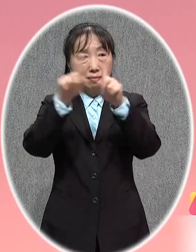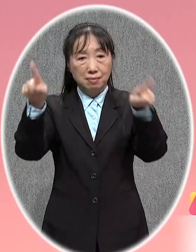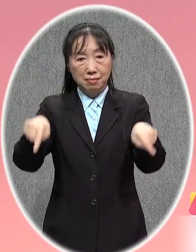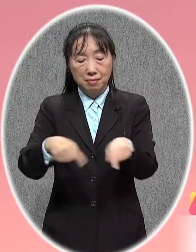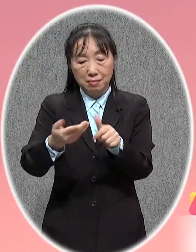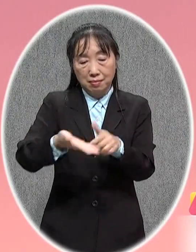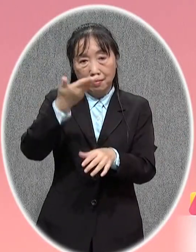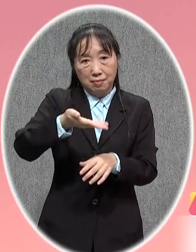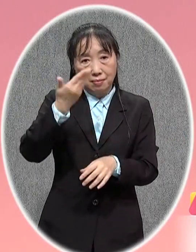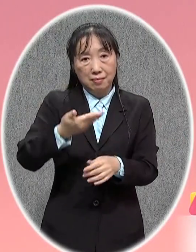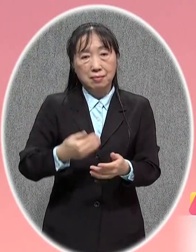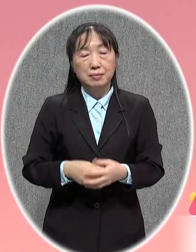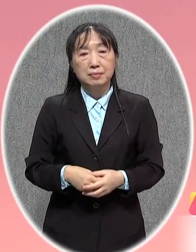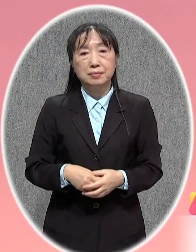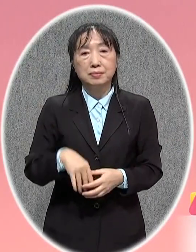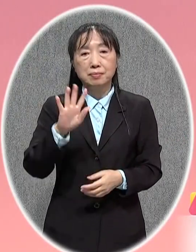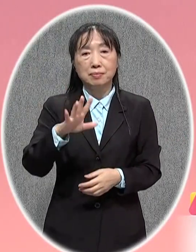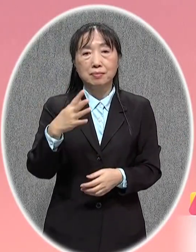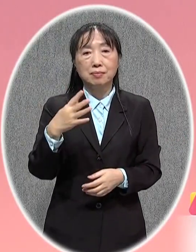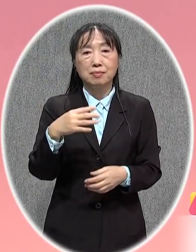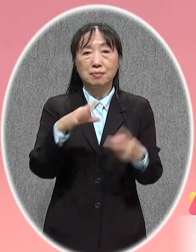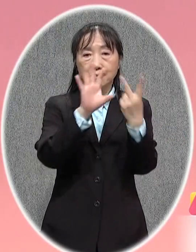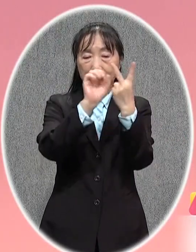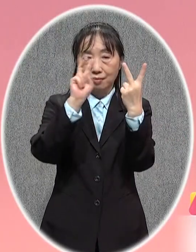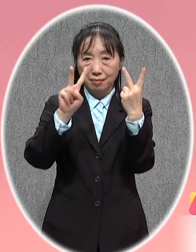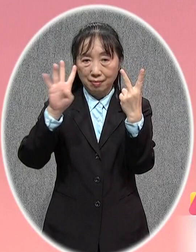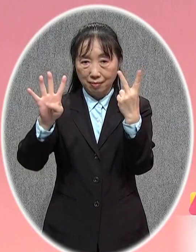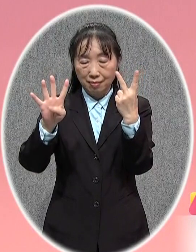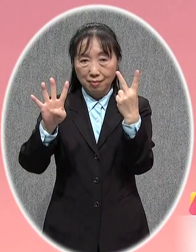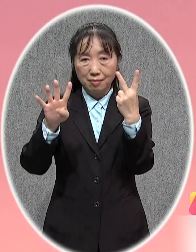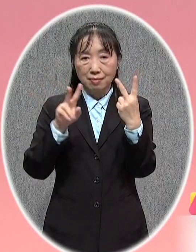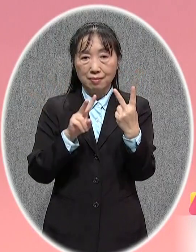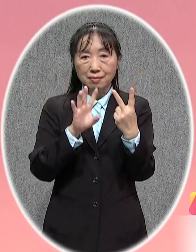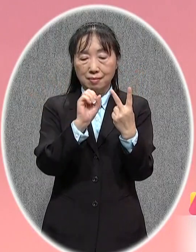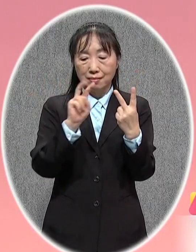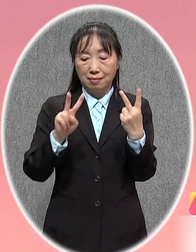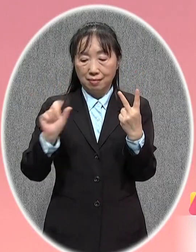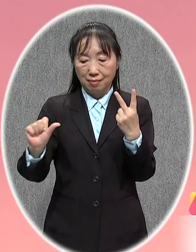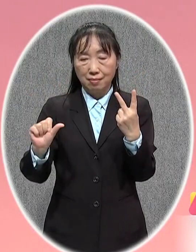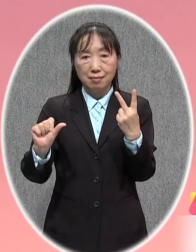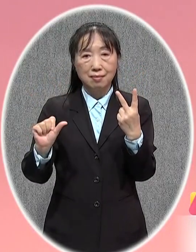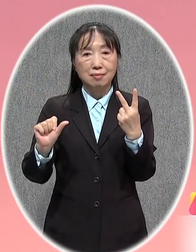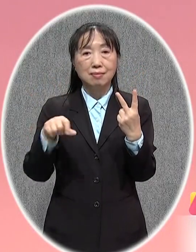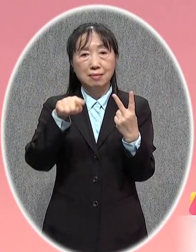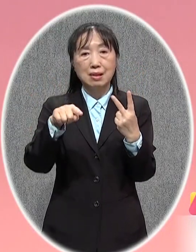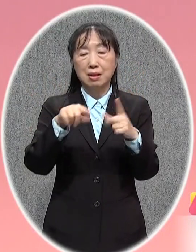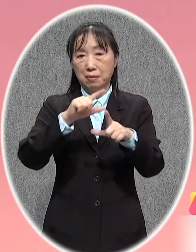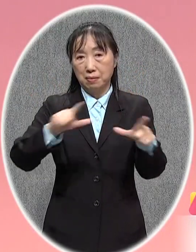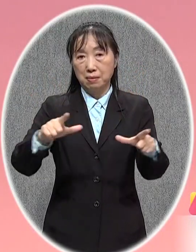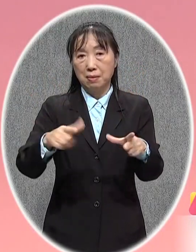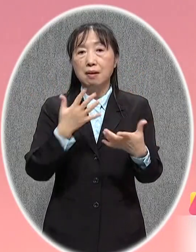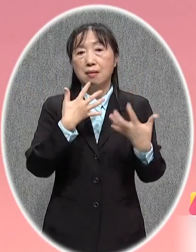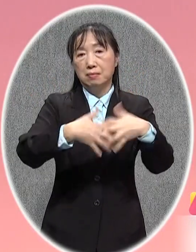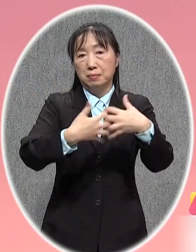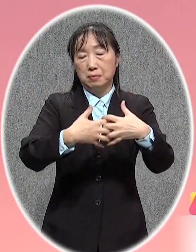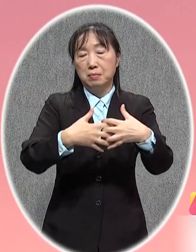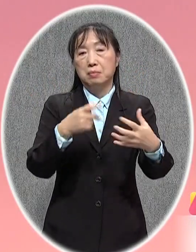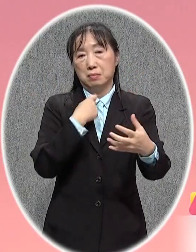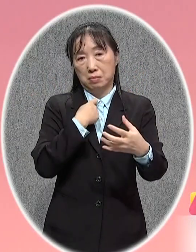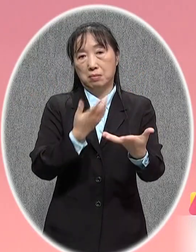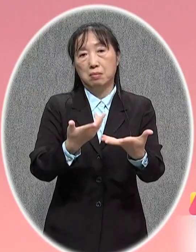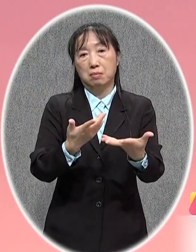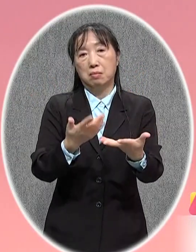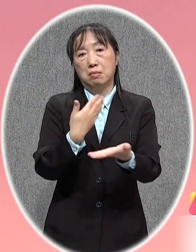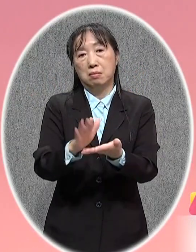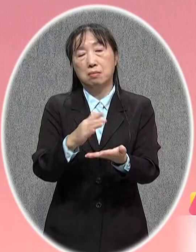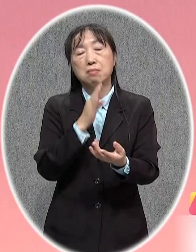凸的这两个，这是呢在2024年2025年有大量的大型的机组必须要除役，